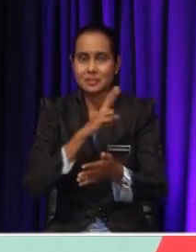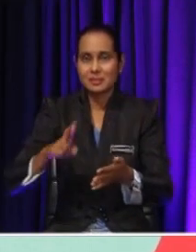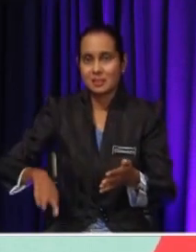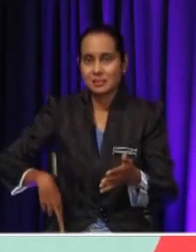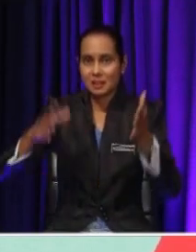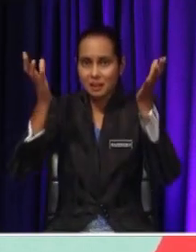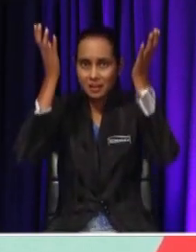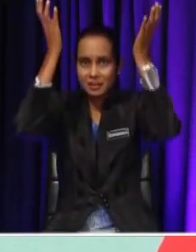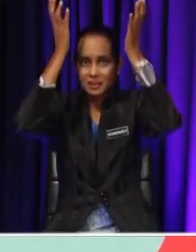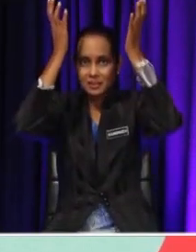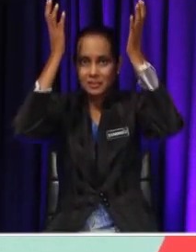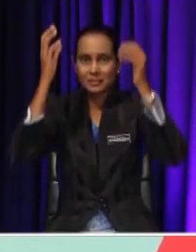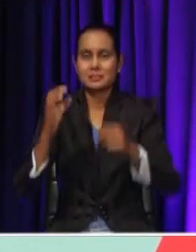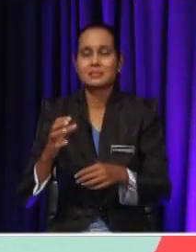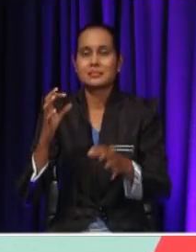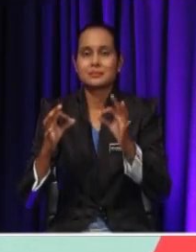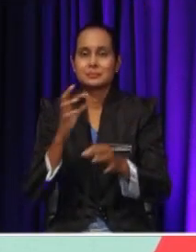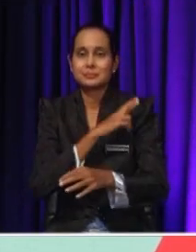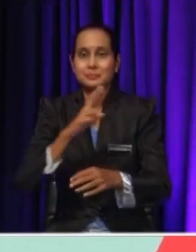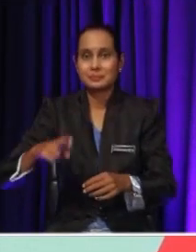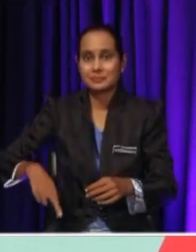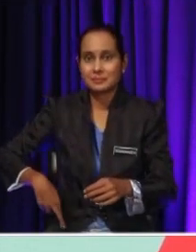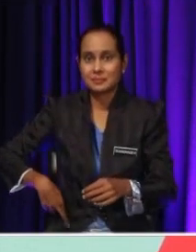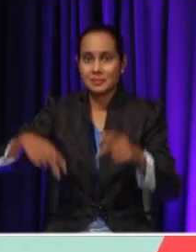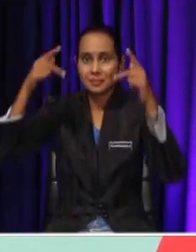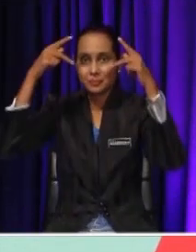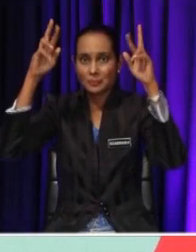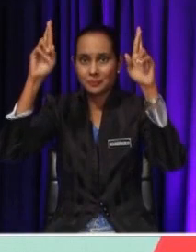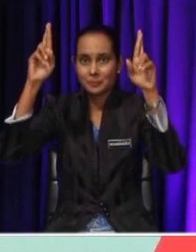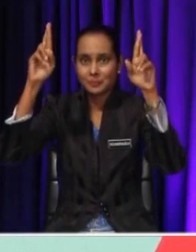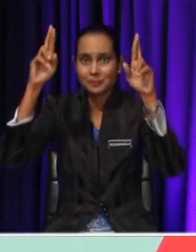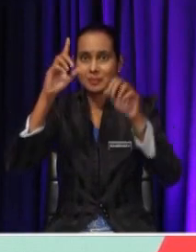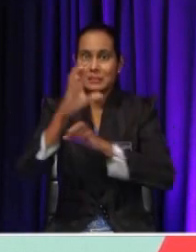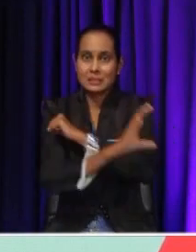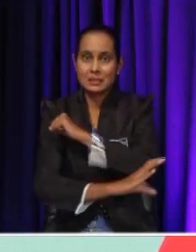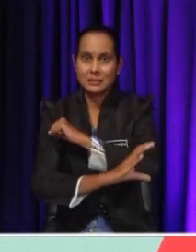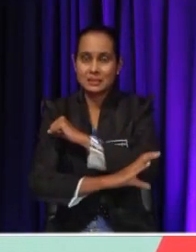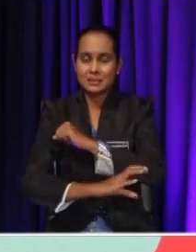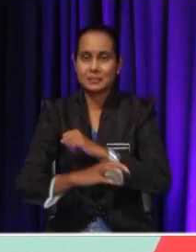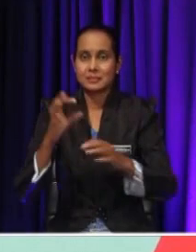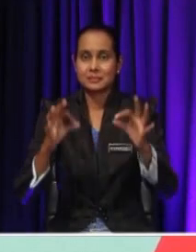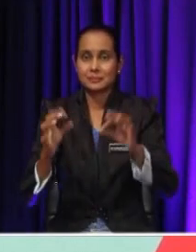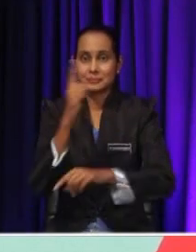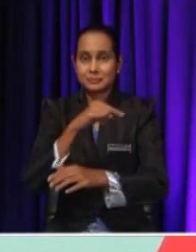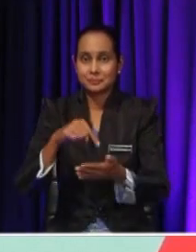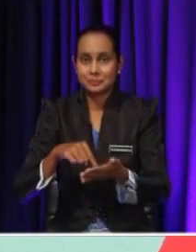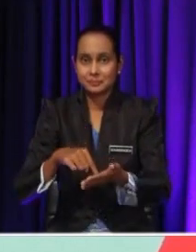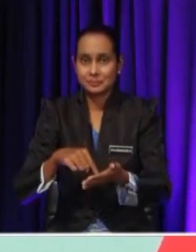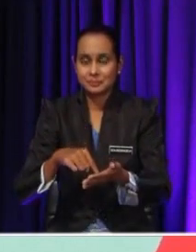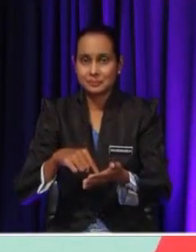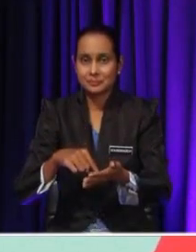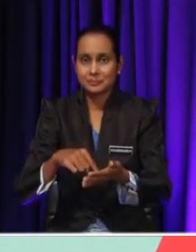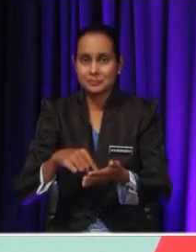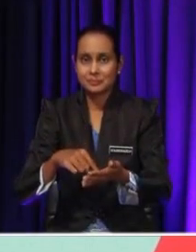menaiki Tahta jika hari ini seorang presiden sebuah negara Jika hari ini seorang